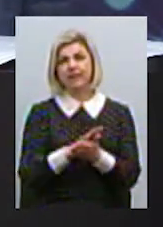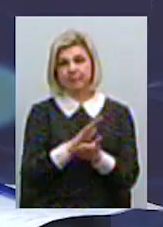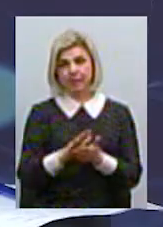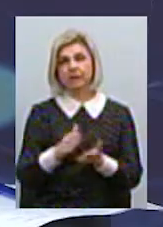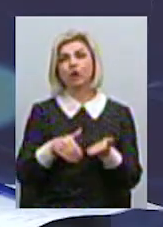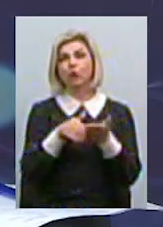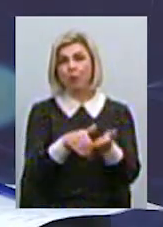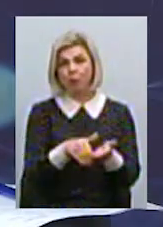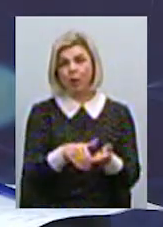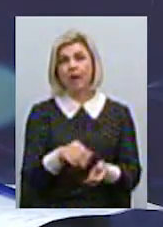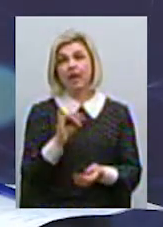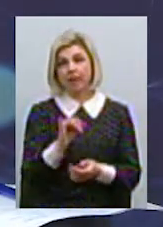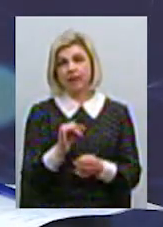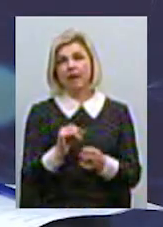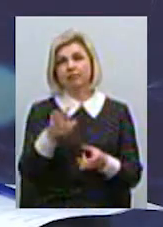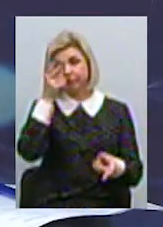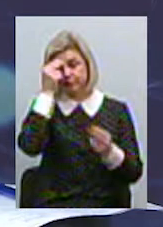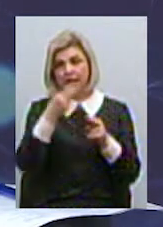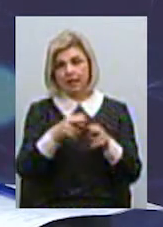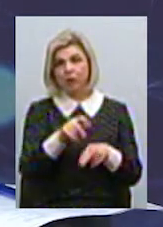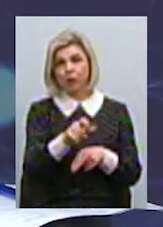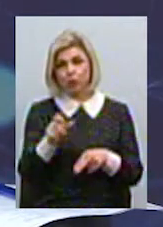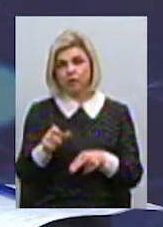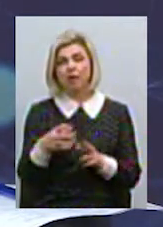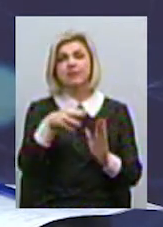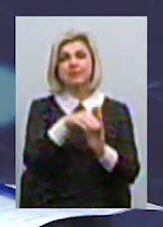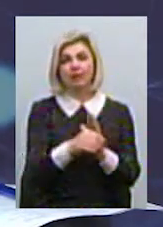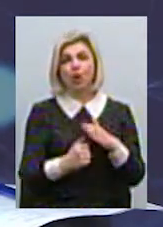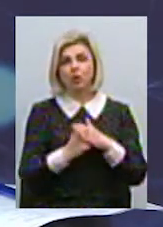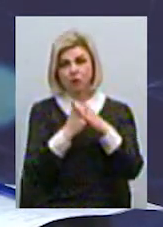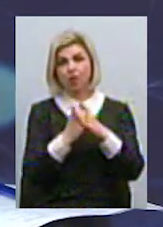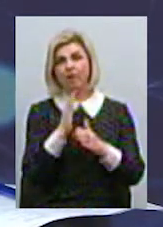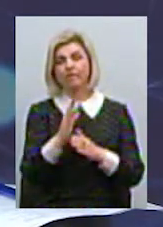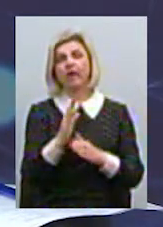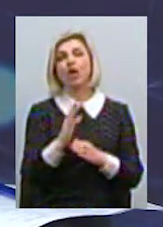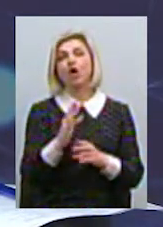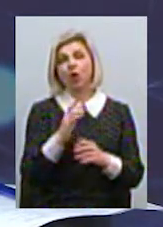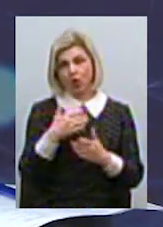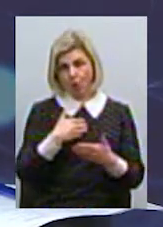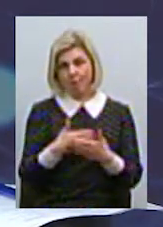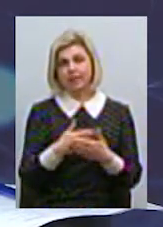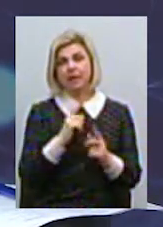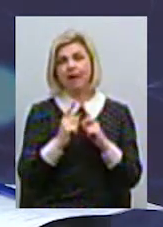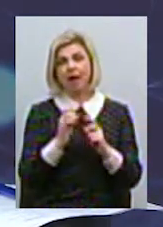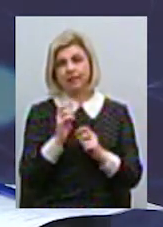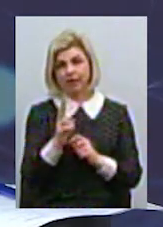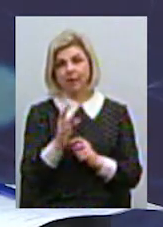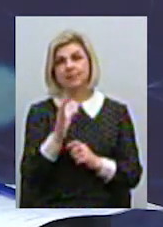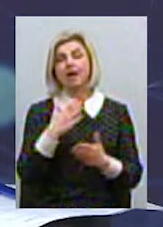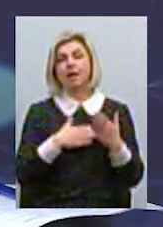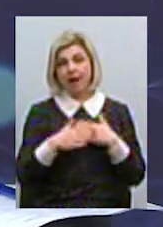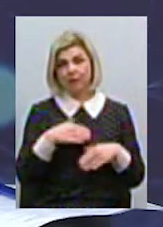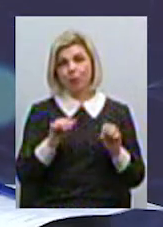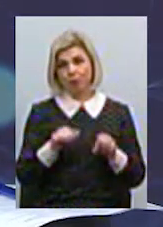саме надбання цих молодих людей було покладено в основу створення Інституту громадських радників. Тому я можу з радістю сказати, що саме Інститут